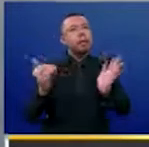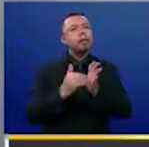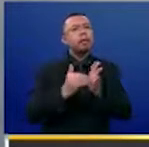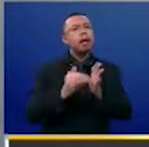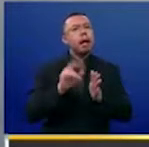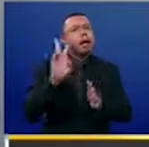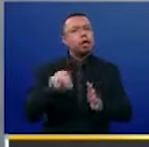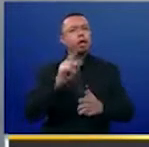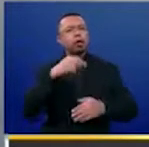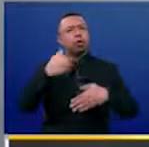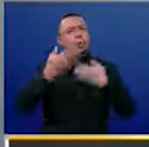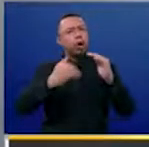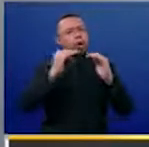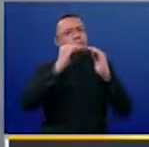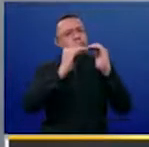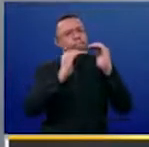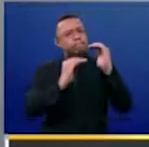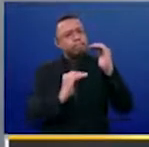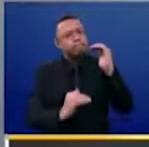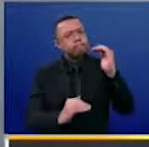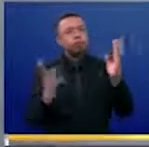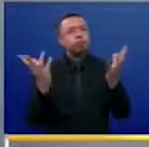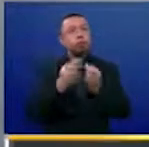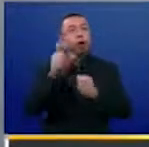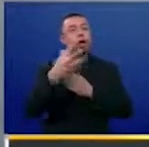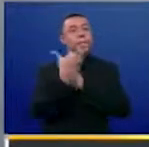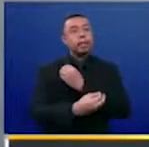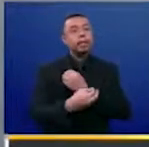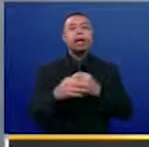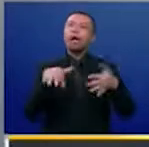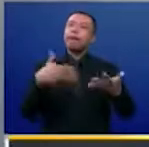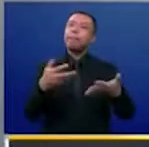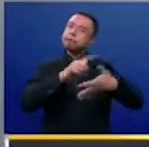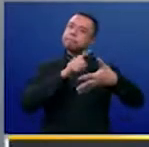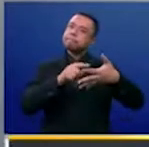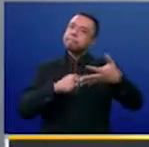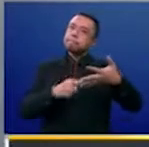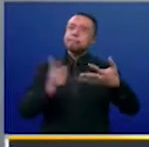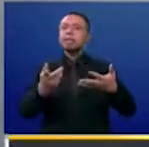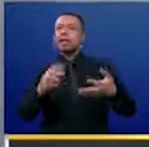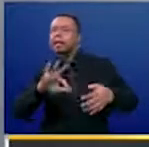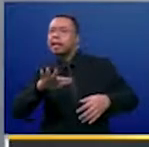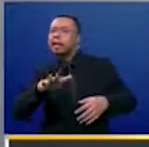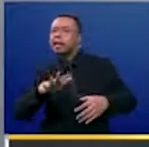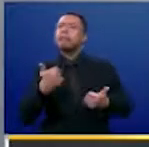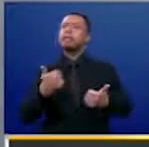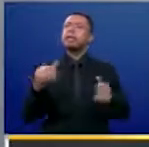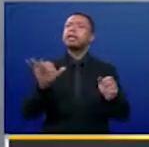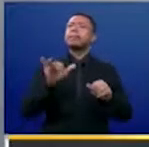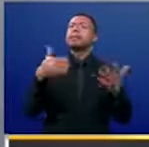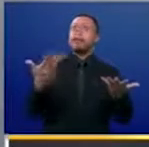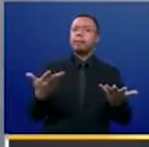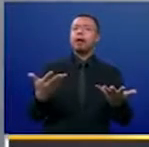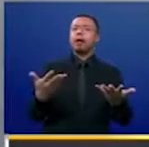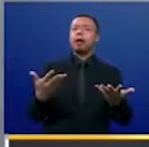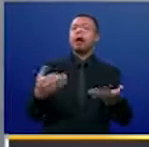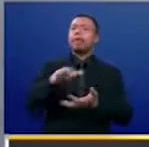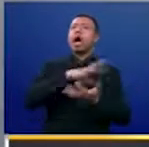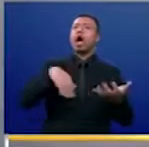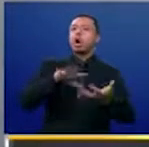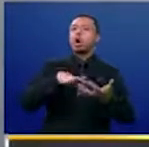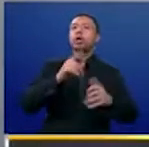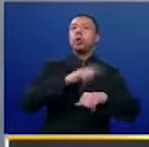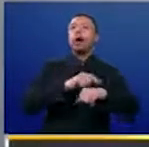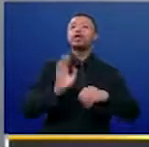proses menurunkan Angka kemiskinan sebutkan apa saja dan potensinya akan seperti apa yang akan saudara lakukan di